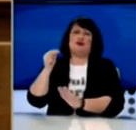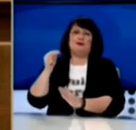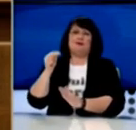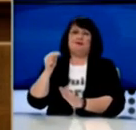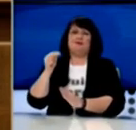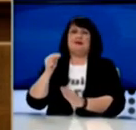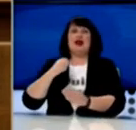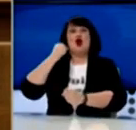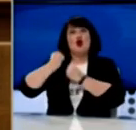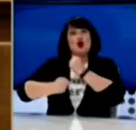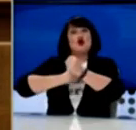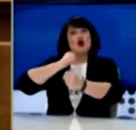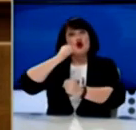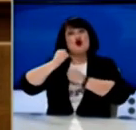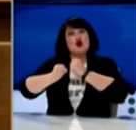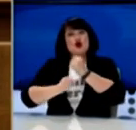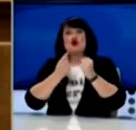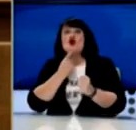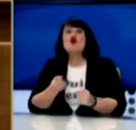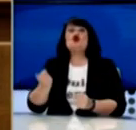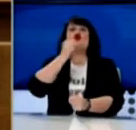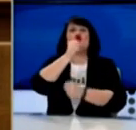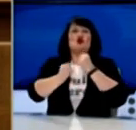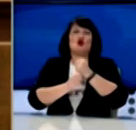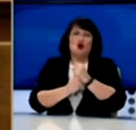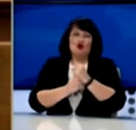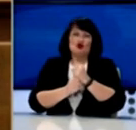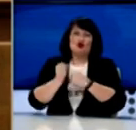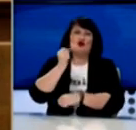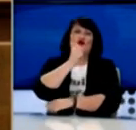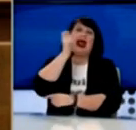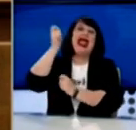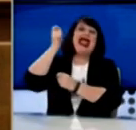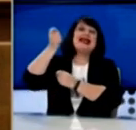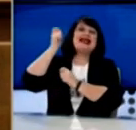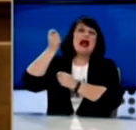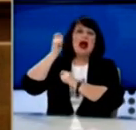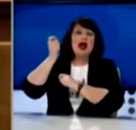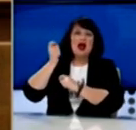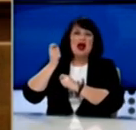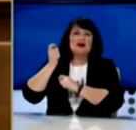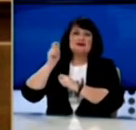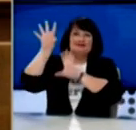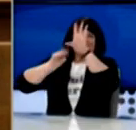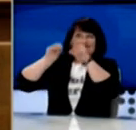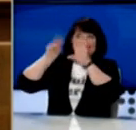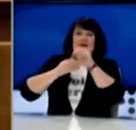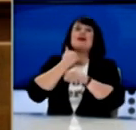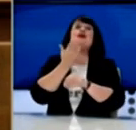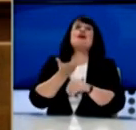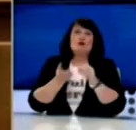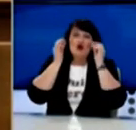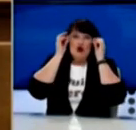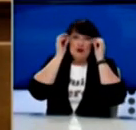ένα χρόνο. Του χρόνου που έχει καταστραφεί η ελιά, γιατί δεν μπορώ να πάρω καρπούς, καταστράφηκαν πάρα πολλές γεωργικές